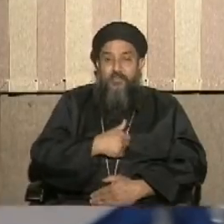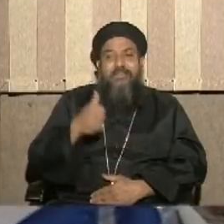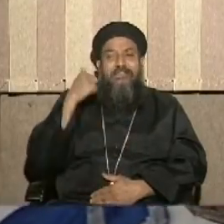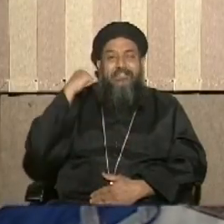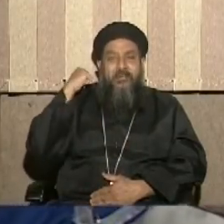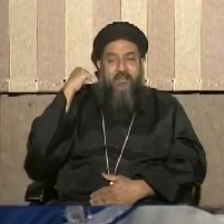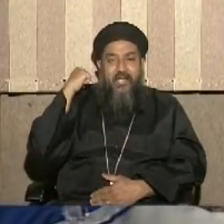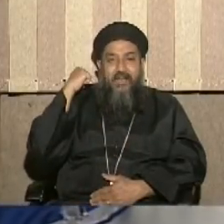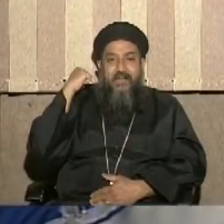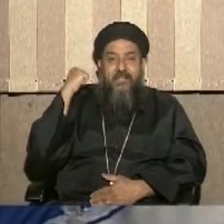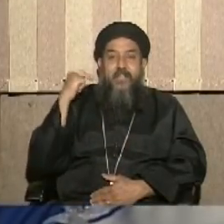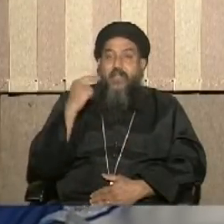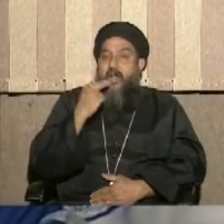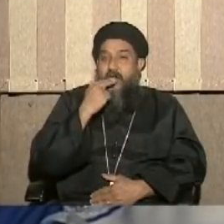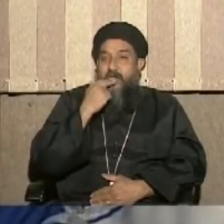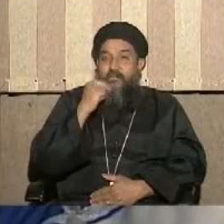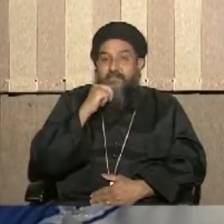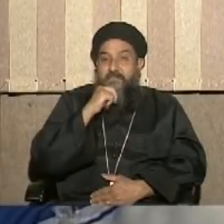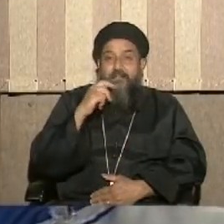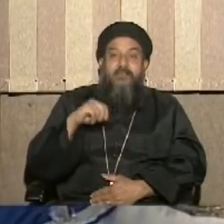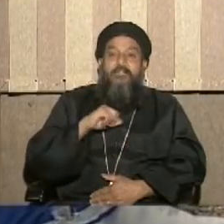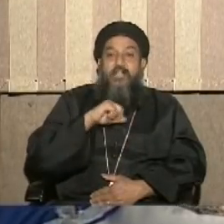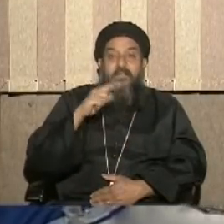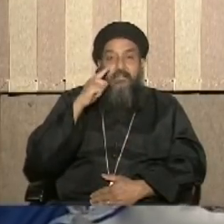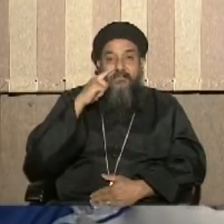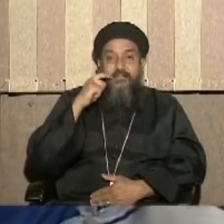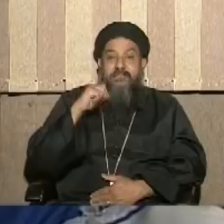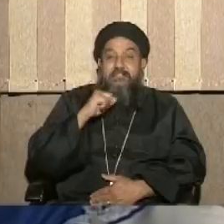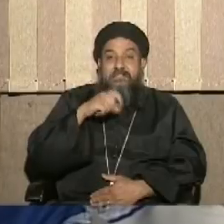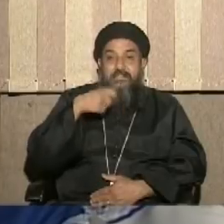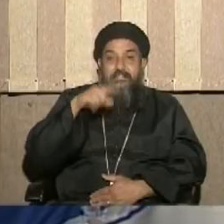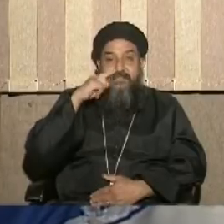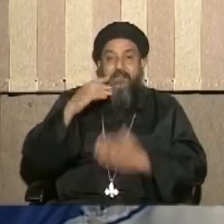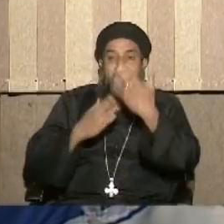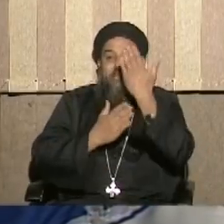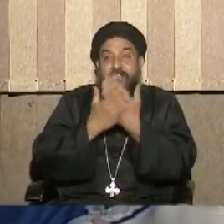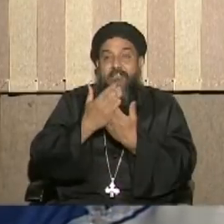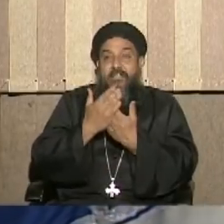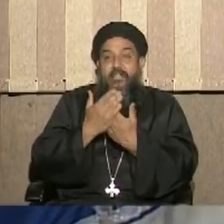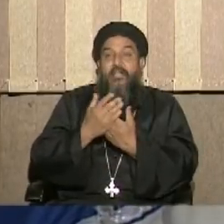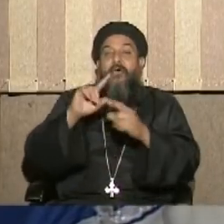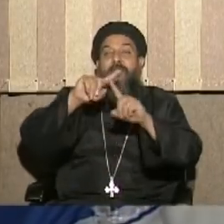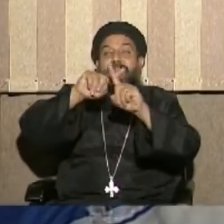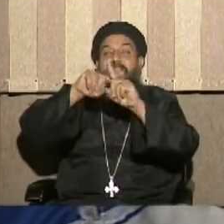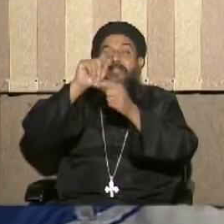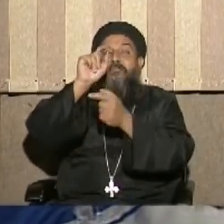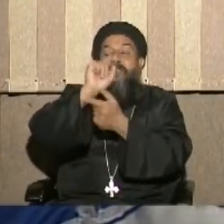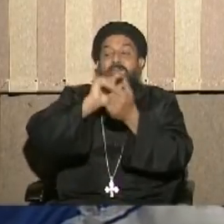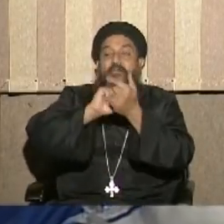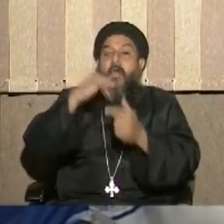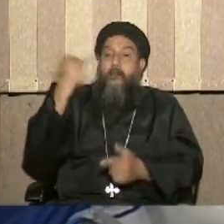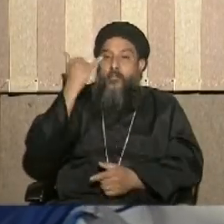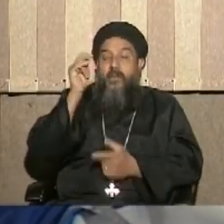الجديد. انا ما يهمنيش كلام الناس، انا كل اللي يهمني المسيح نفسه.